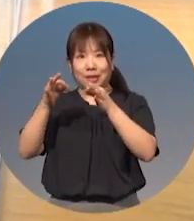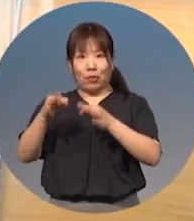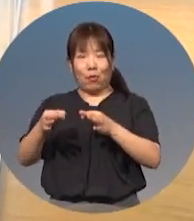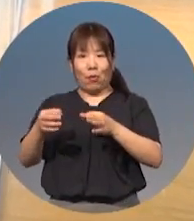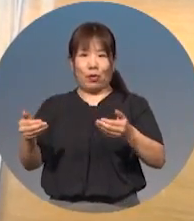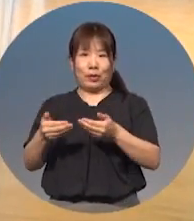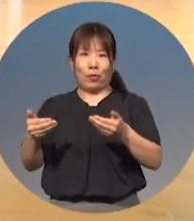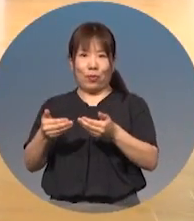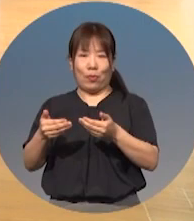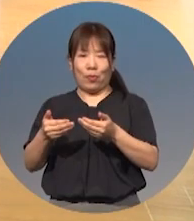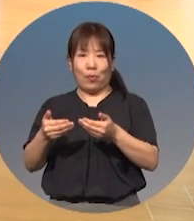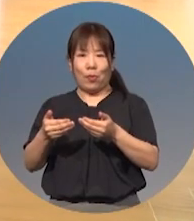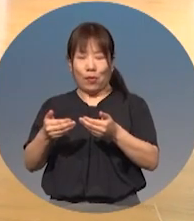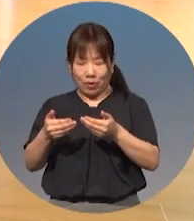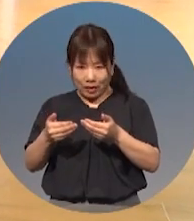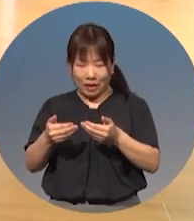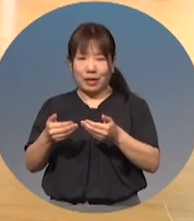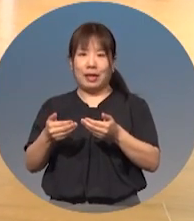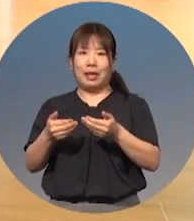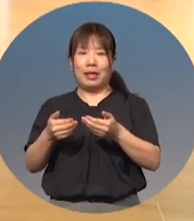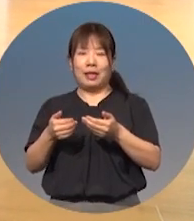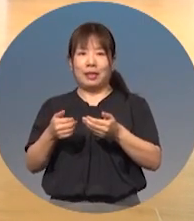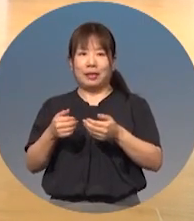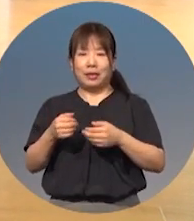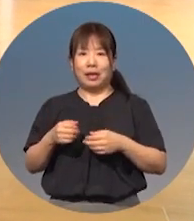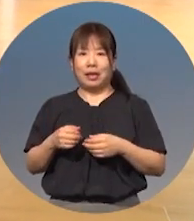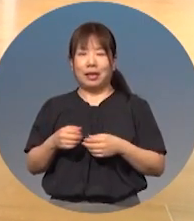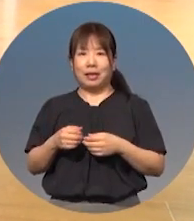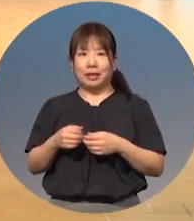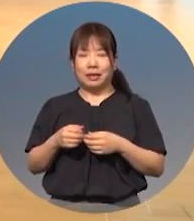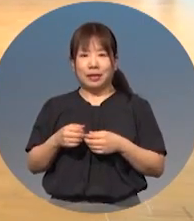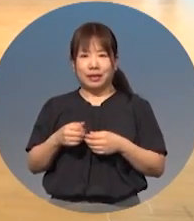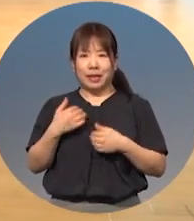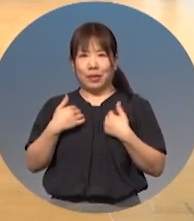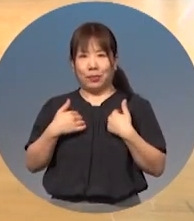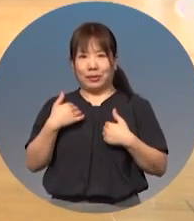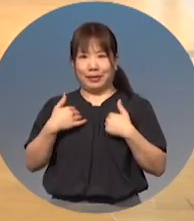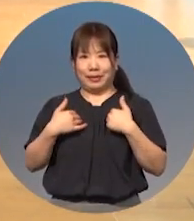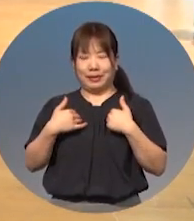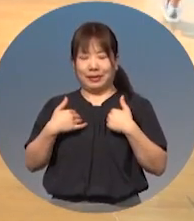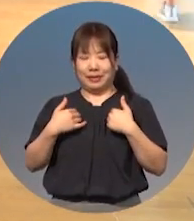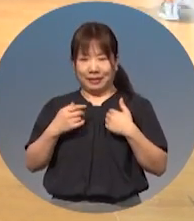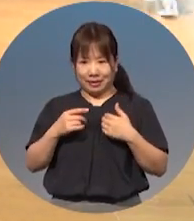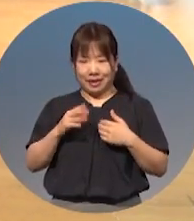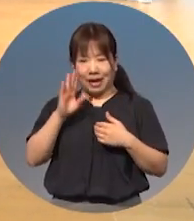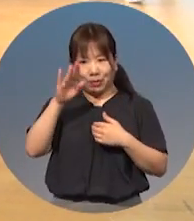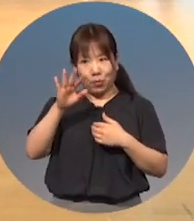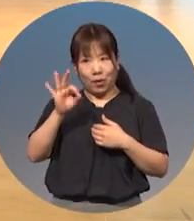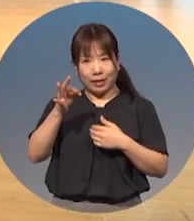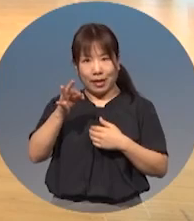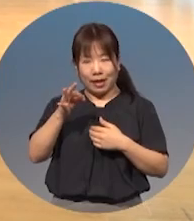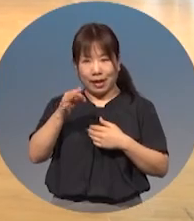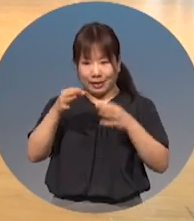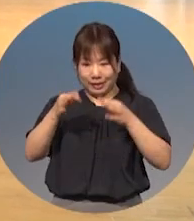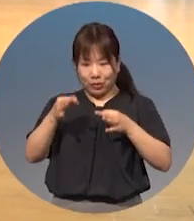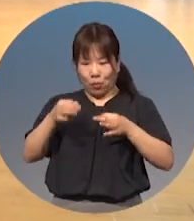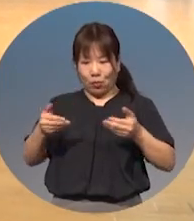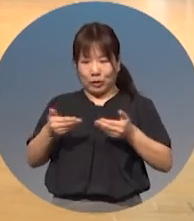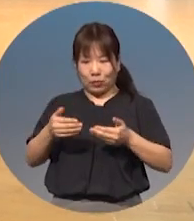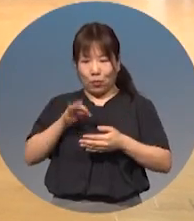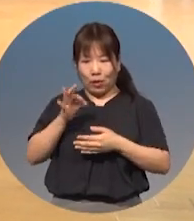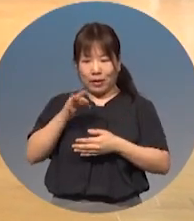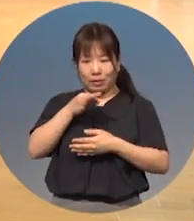お店に物買いに行ったりとかしたお金を配る時になんか